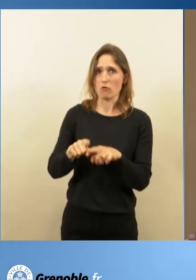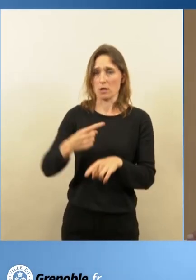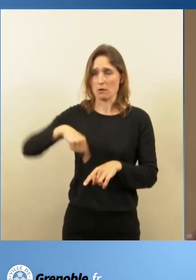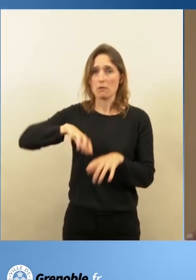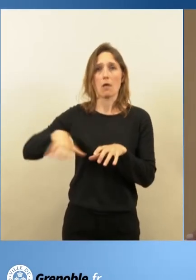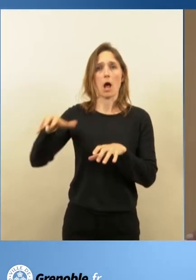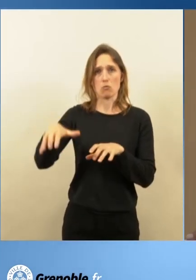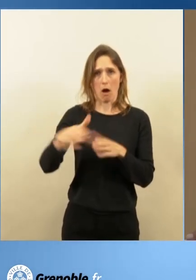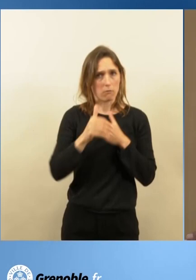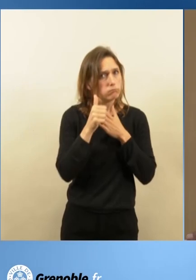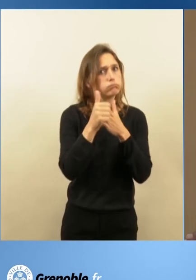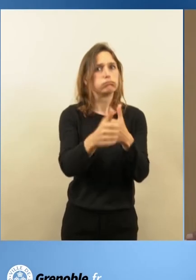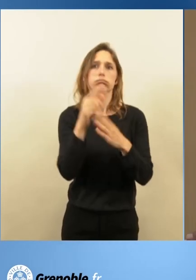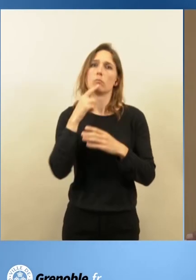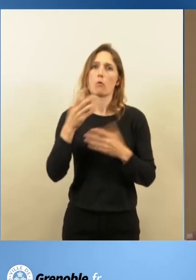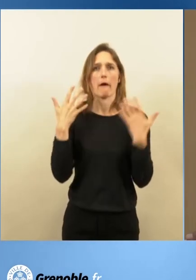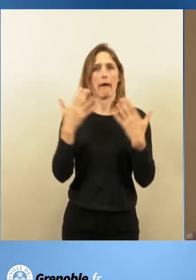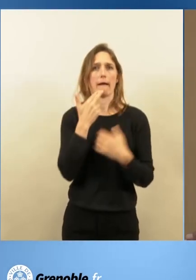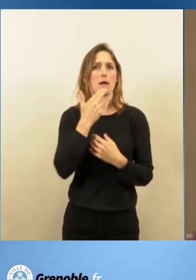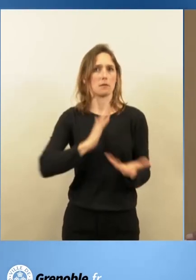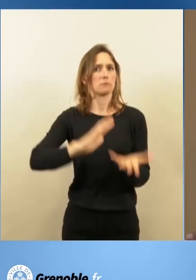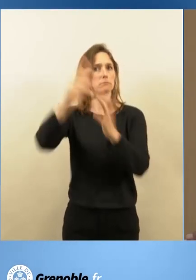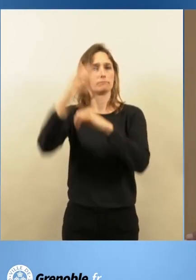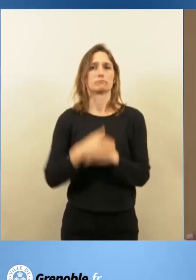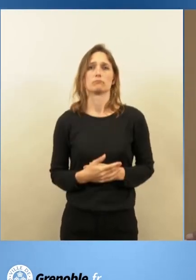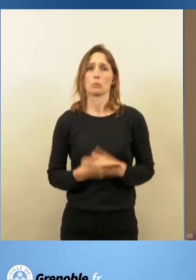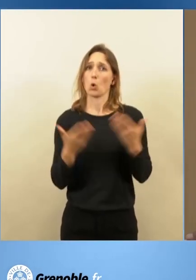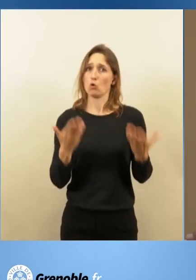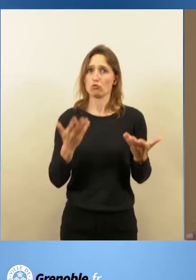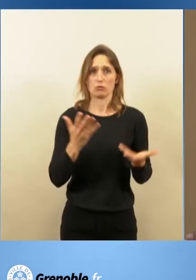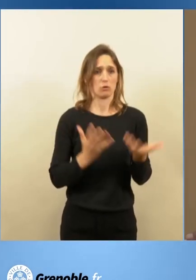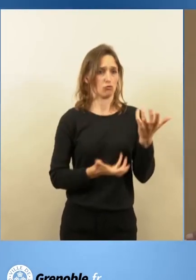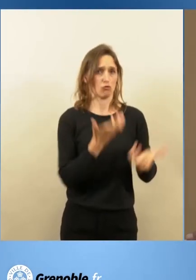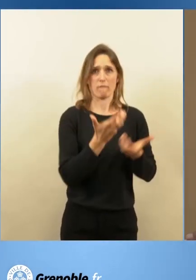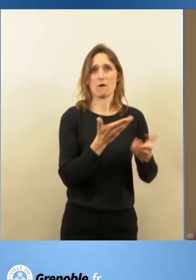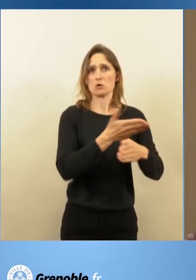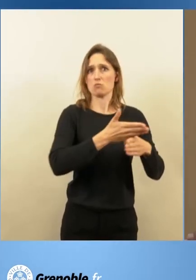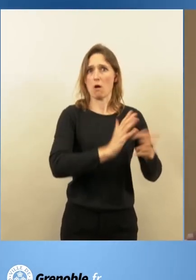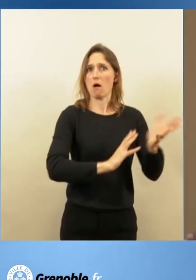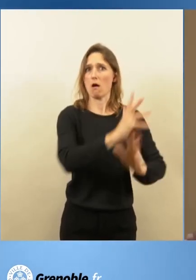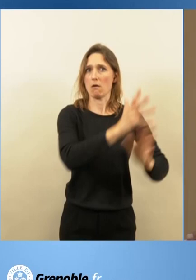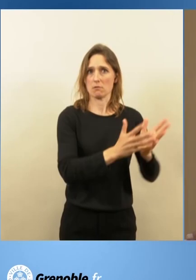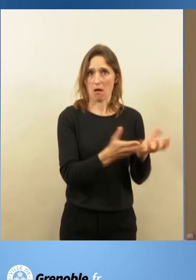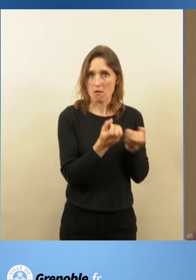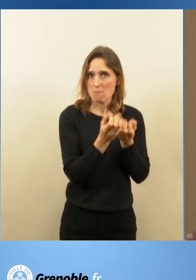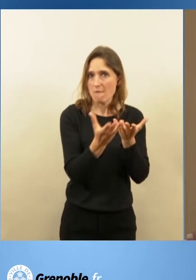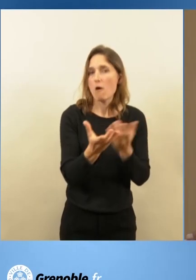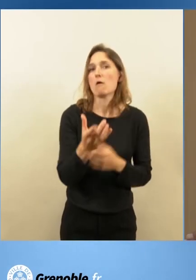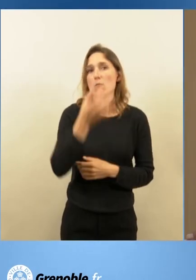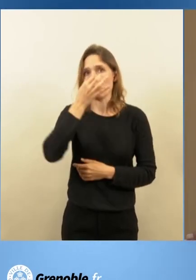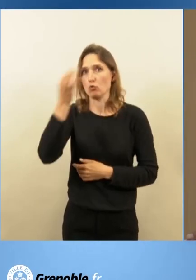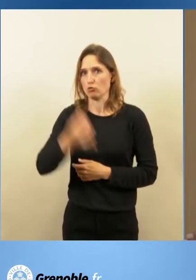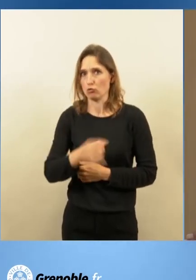matière aujourd'hui le chauffage au bois est l'une des causes majeures de la pollution ces deux tiers donc de la pollution